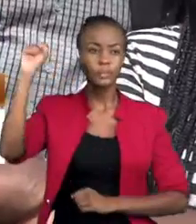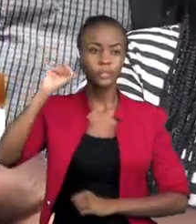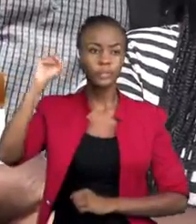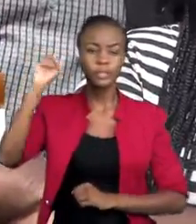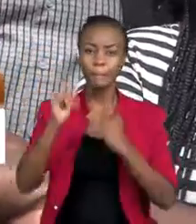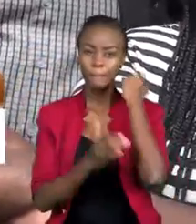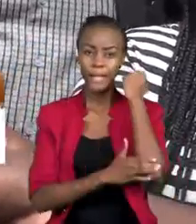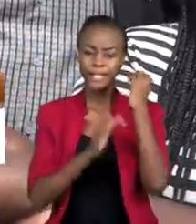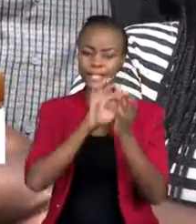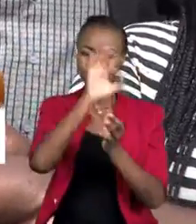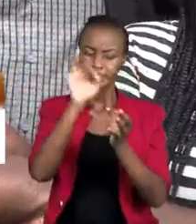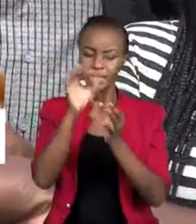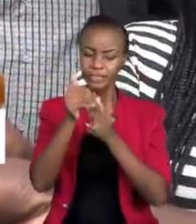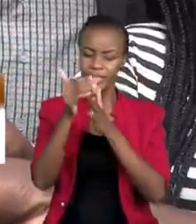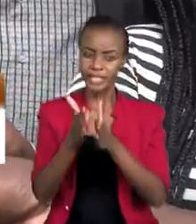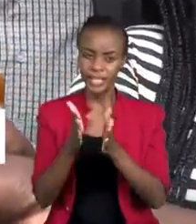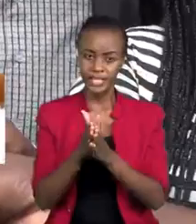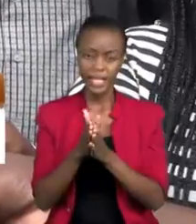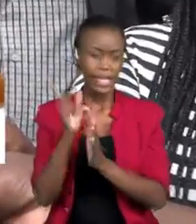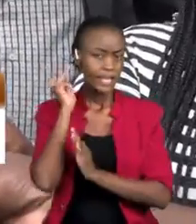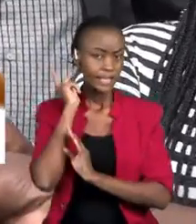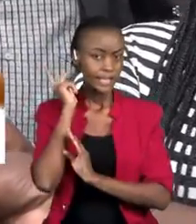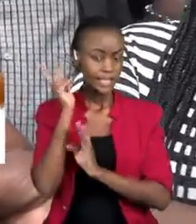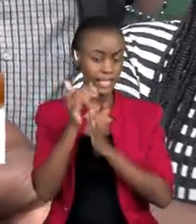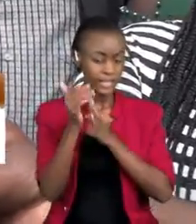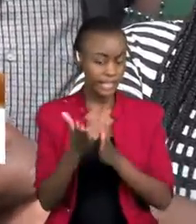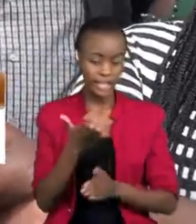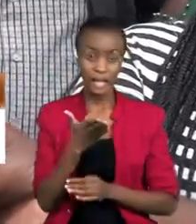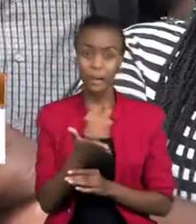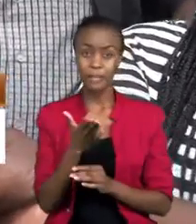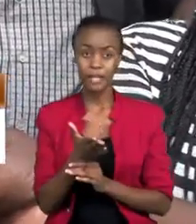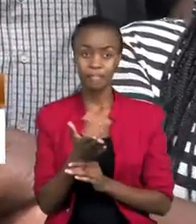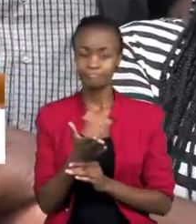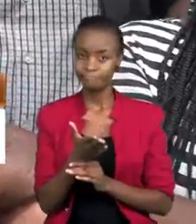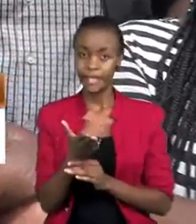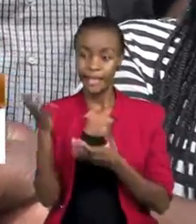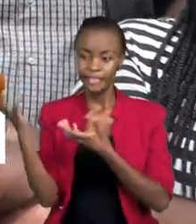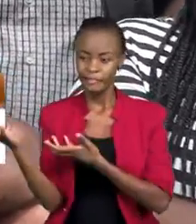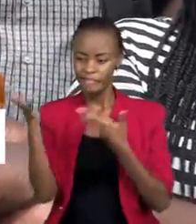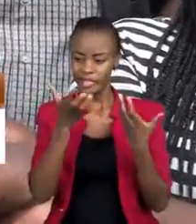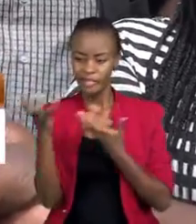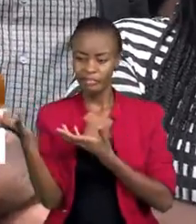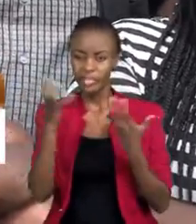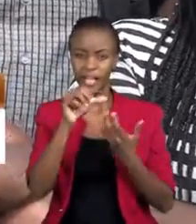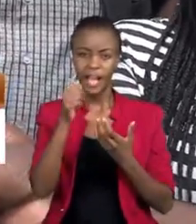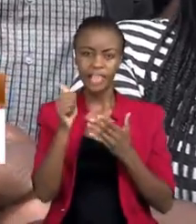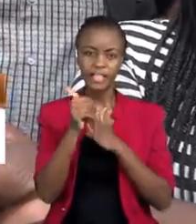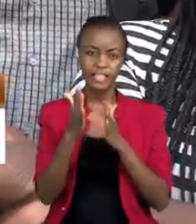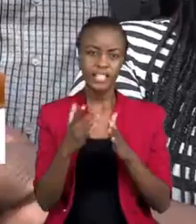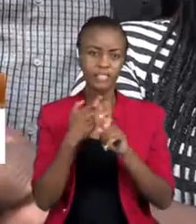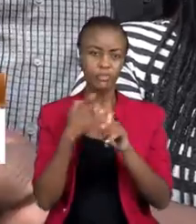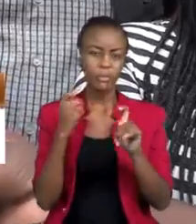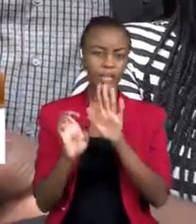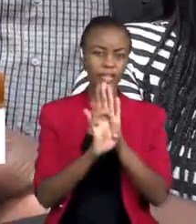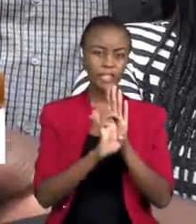viongozi, haswa viongozi wetu wa Kisii, wanaleta viongozi wengine kutoka Murang'a,